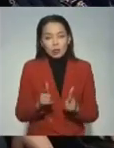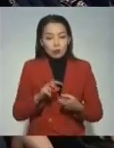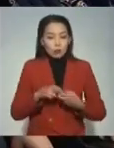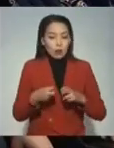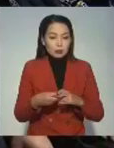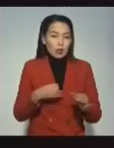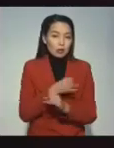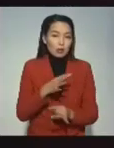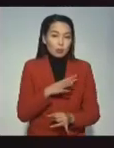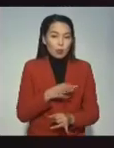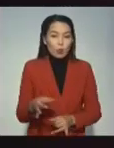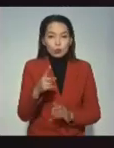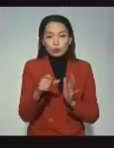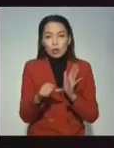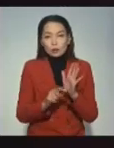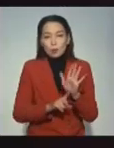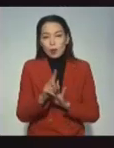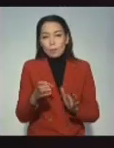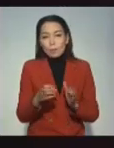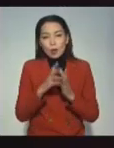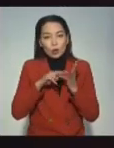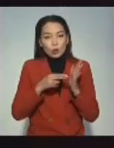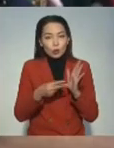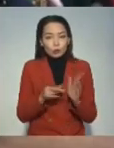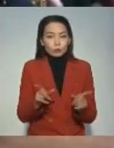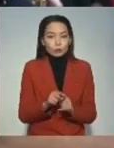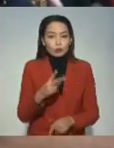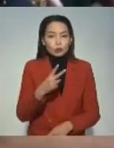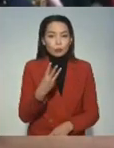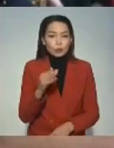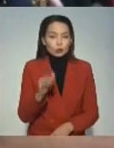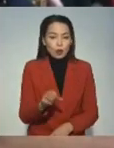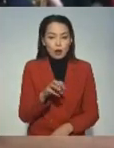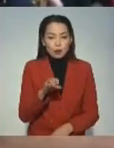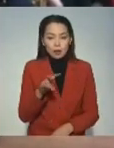Облыста 106 бастауыш партия ұйымын біріктіріп отырған 23 мыңнан астам аманаттық бар.